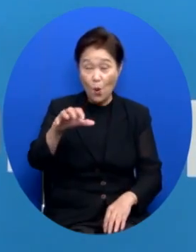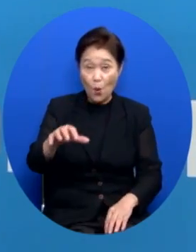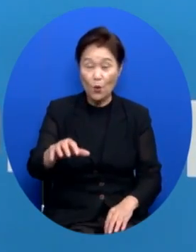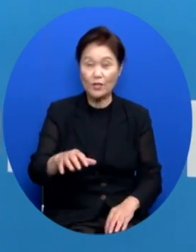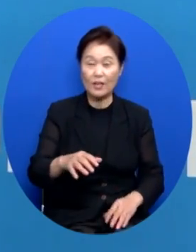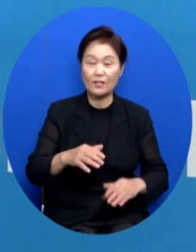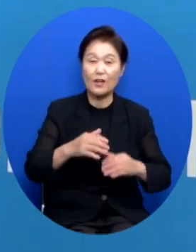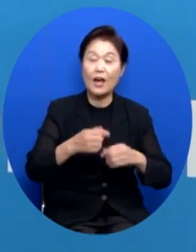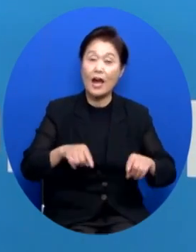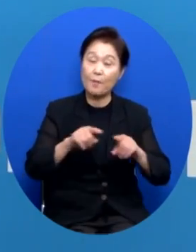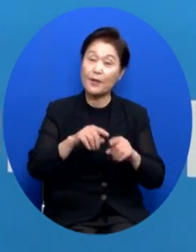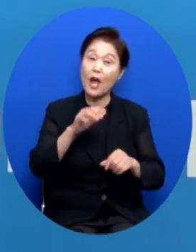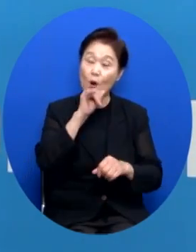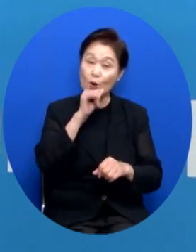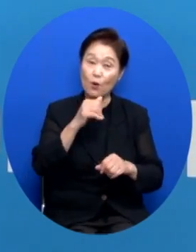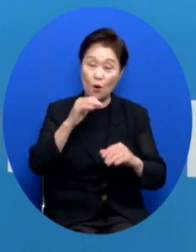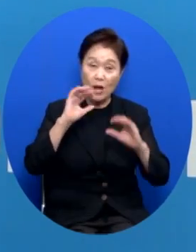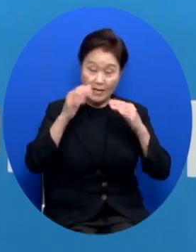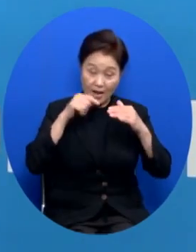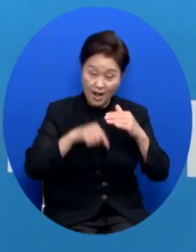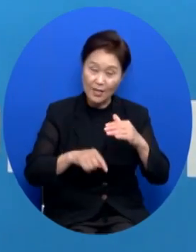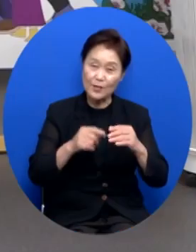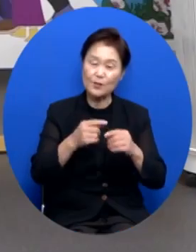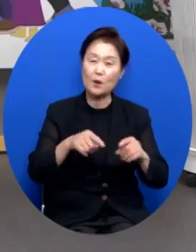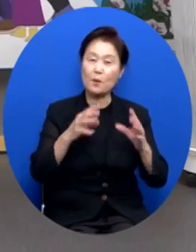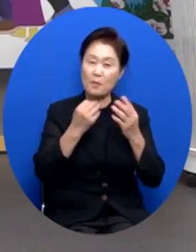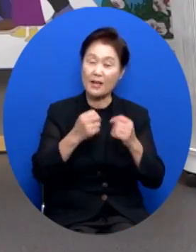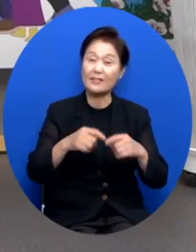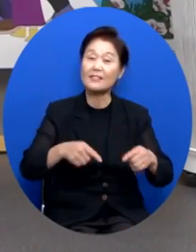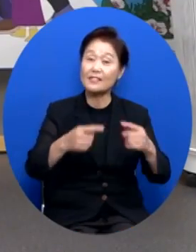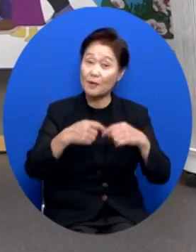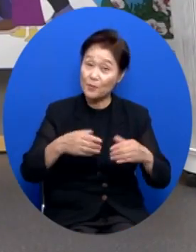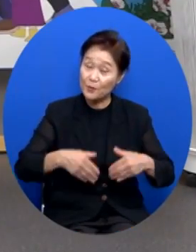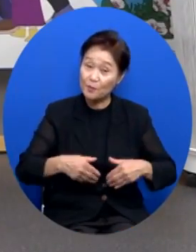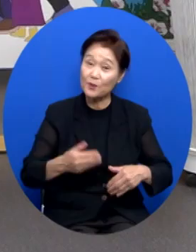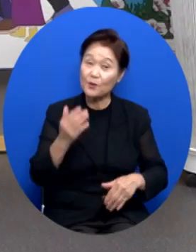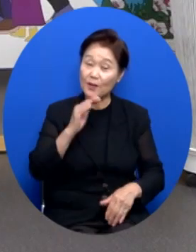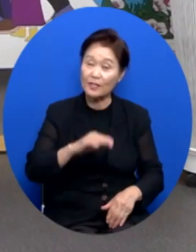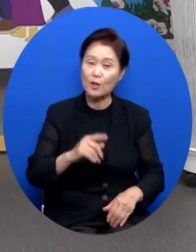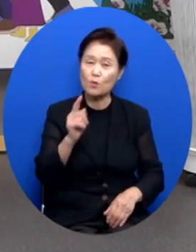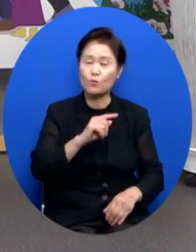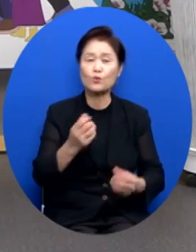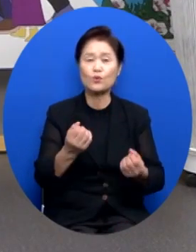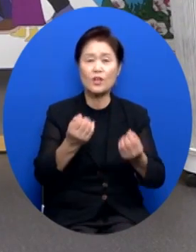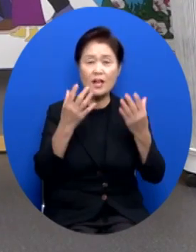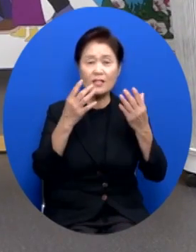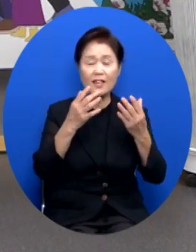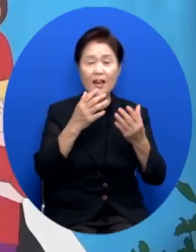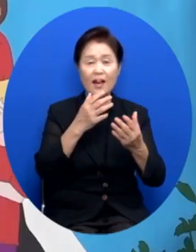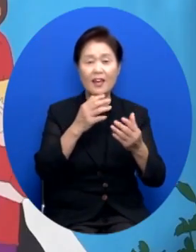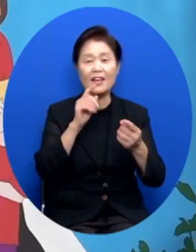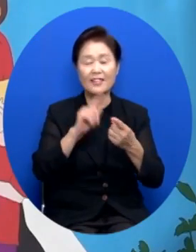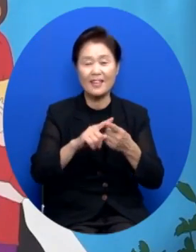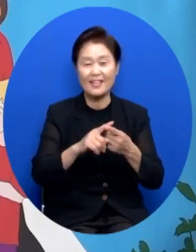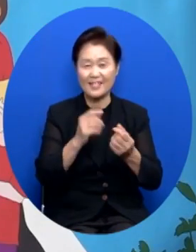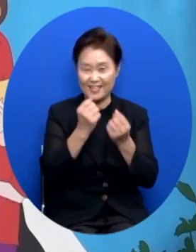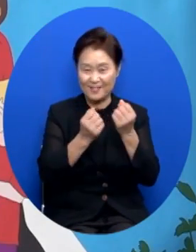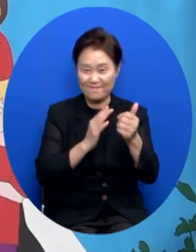있는 만큼 국내에서도 많은 참여가 있어야 될 것 같습니다. 국내에서 진행된 어떤 행사 규모에 대해서도 말씀 좀 해주십시오.